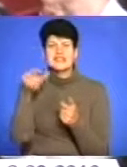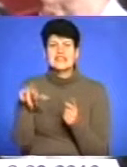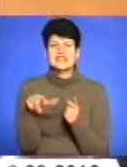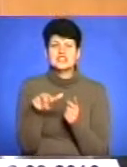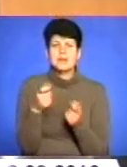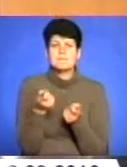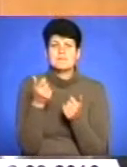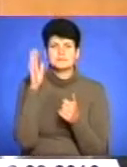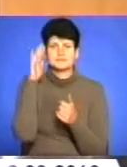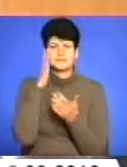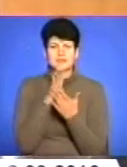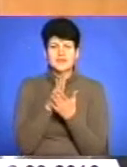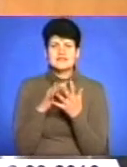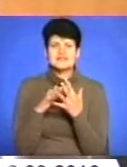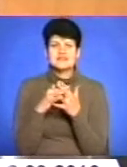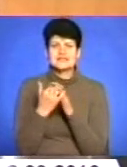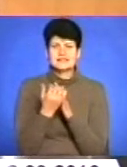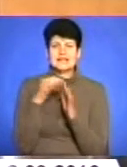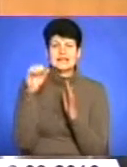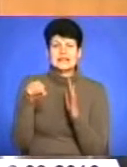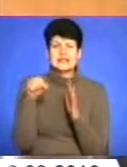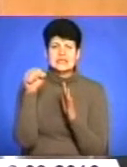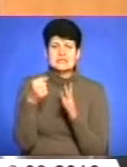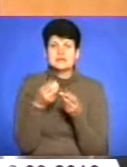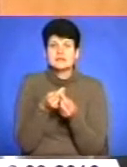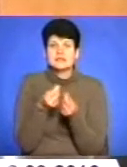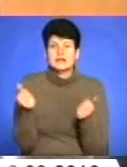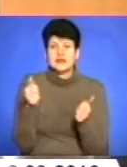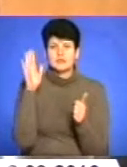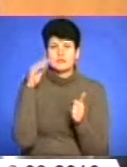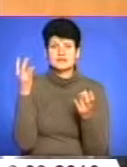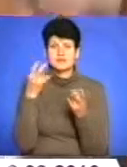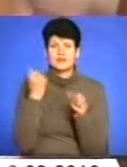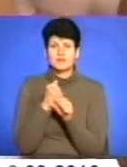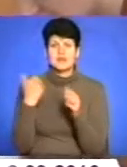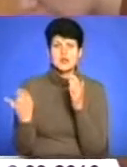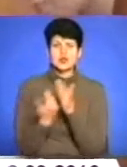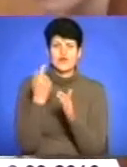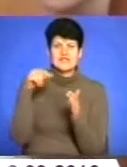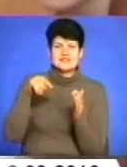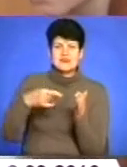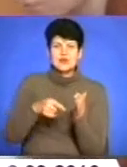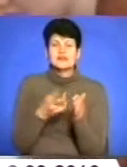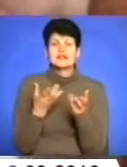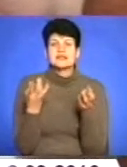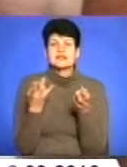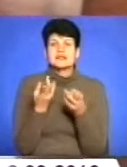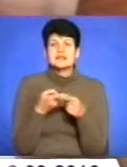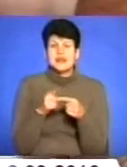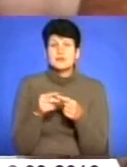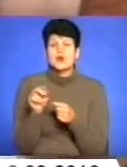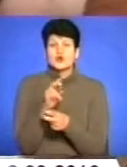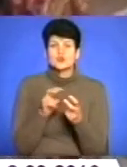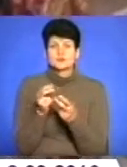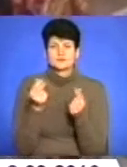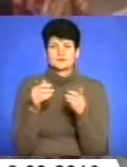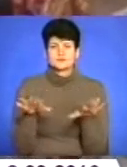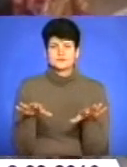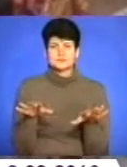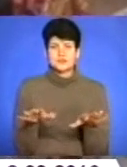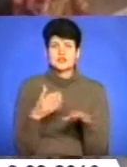маловодні. У сільських криницях зникає вода, потрібно робити нові свердловини. Кошти на ці потреби варто шукати на місцях.